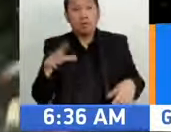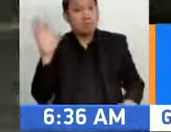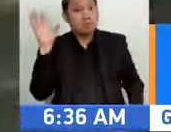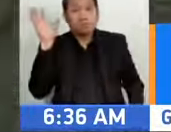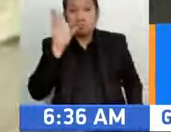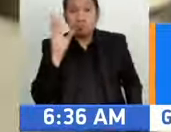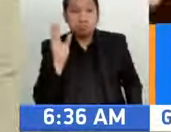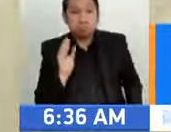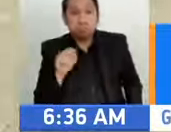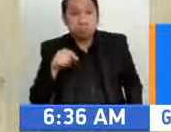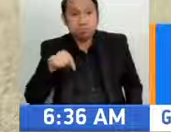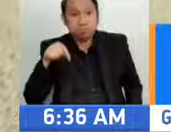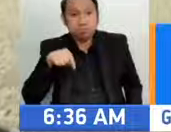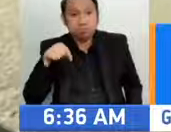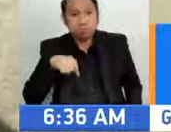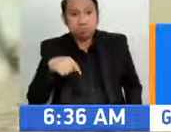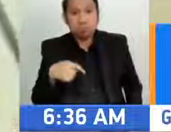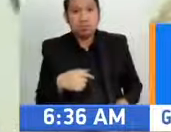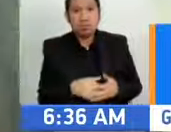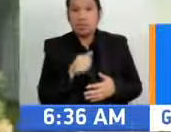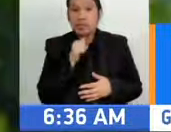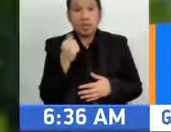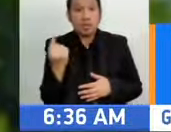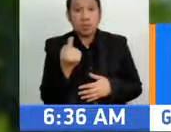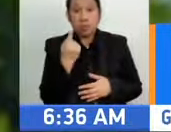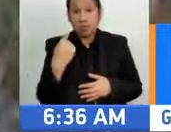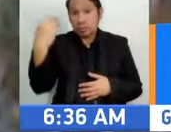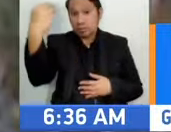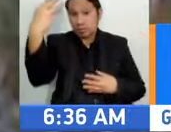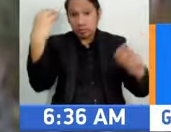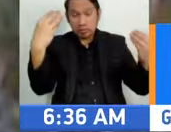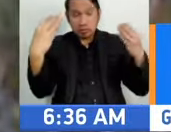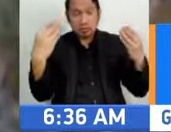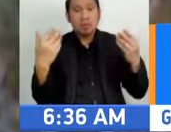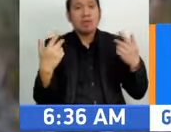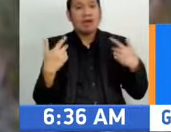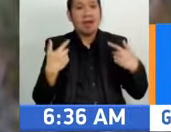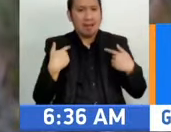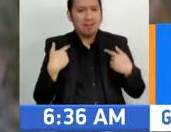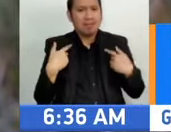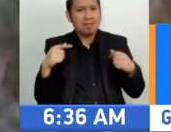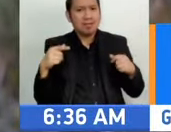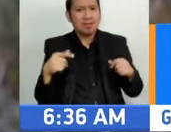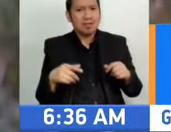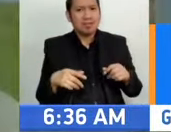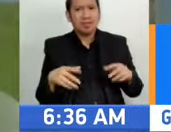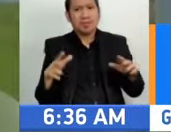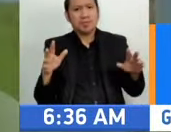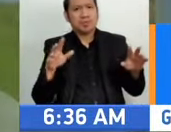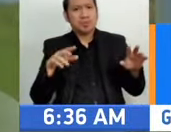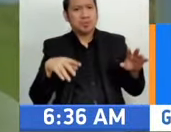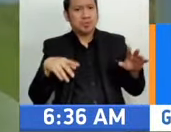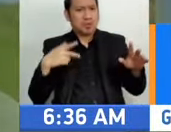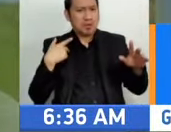mga view for photoshoots. Bukod sa breathtaking view, meron din tayong syempre treehouse. Umaakit na nga ang camera mga kapuso at aabutin ko